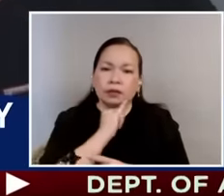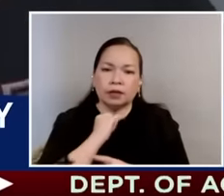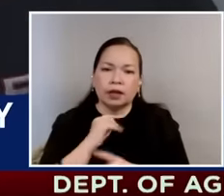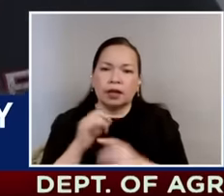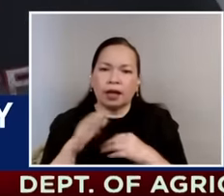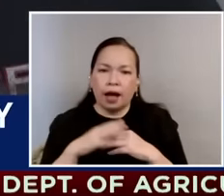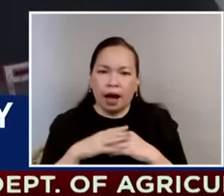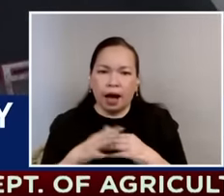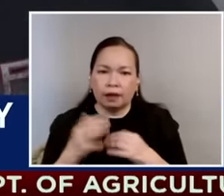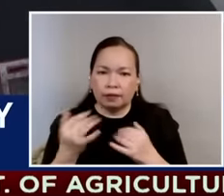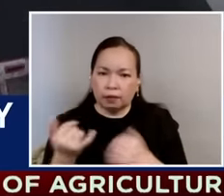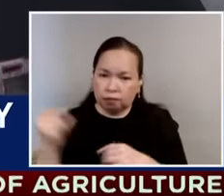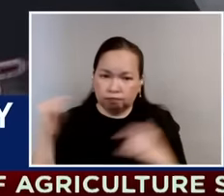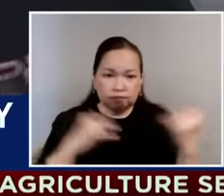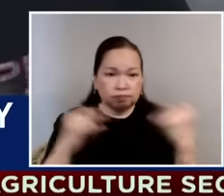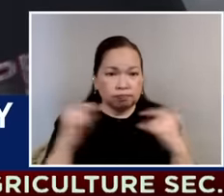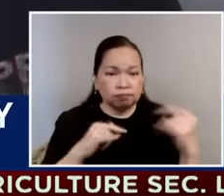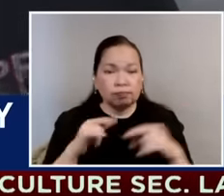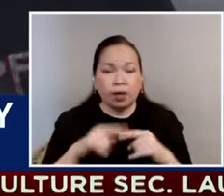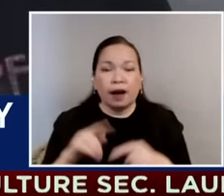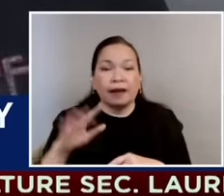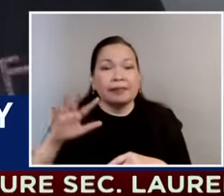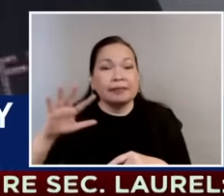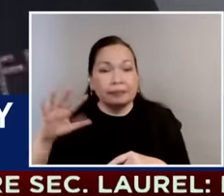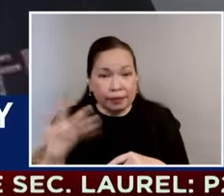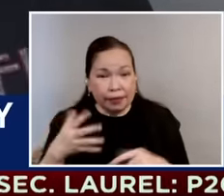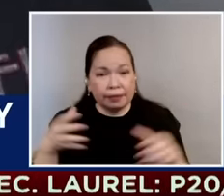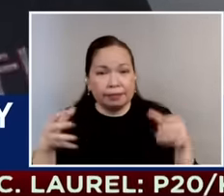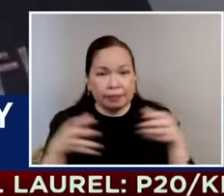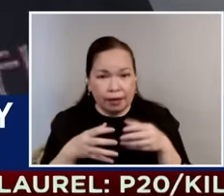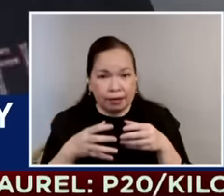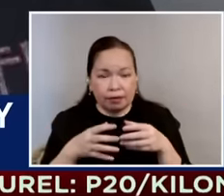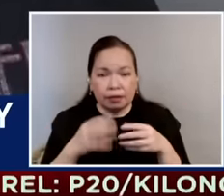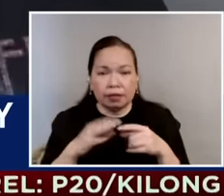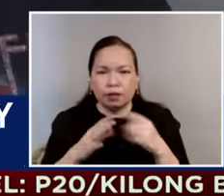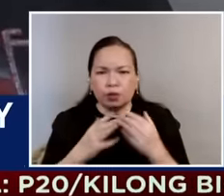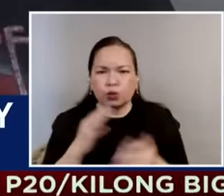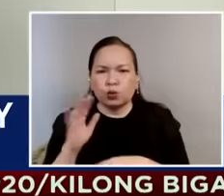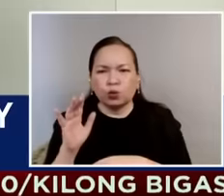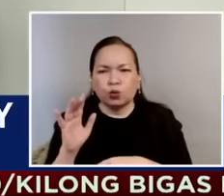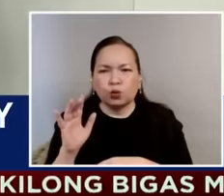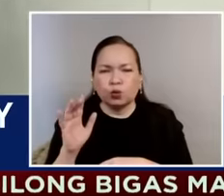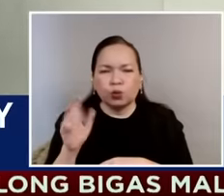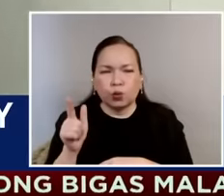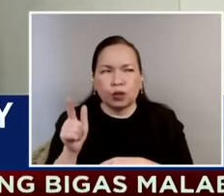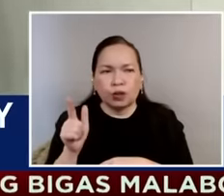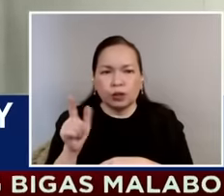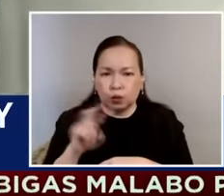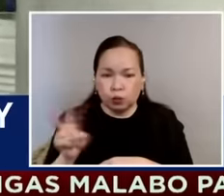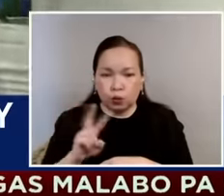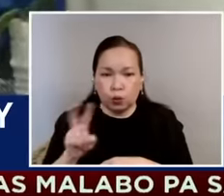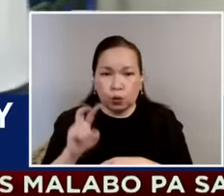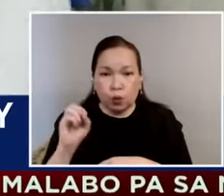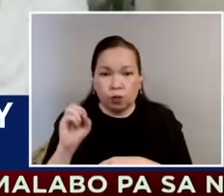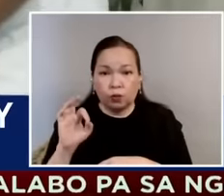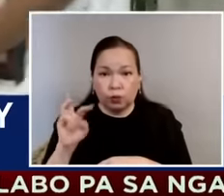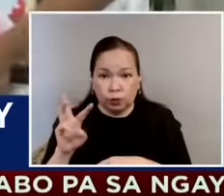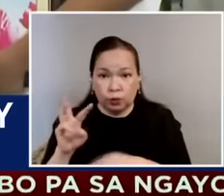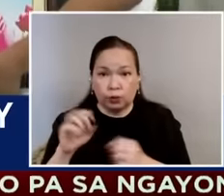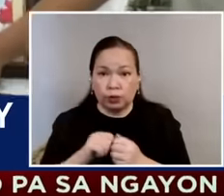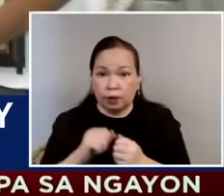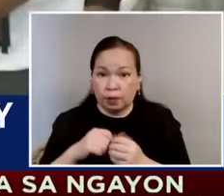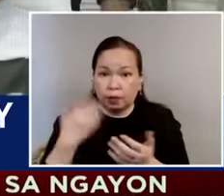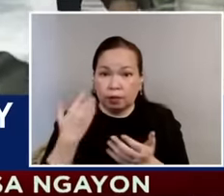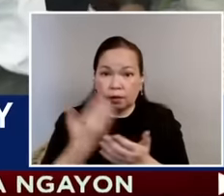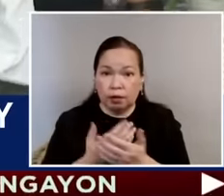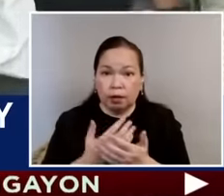ngayong hapon ang ikalimang batch na binubuo ng 22 OFW. Kasama sa mga dumating ang mga